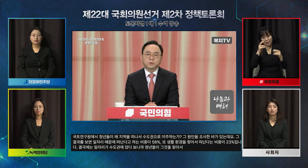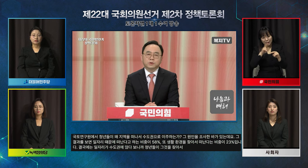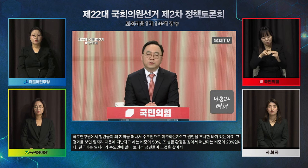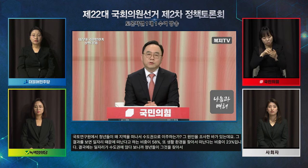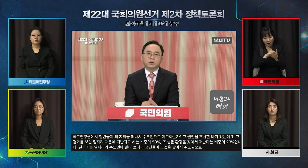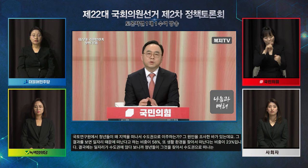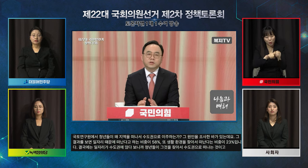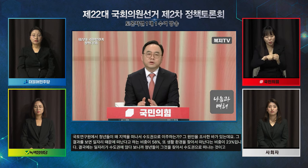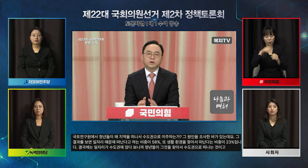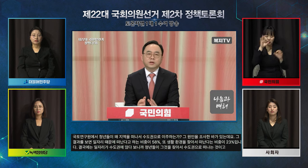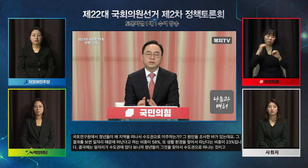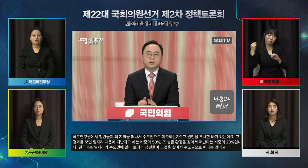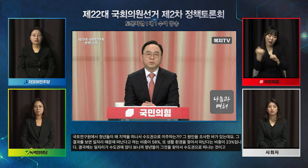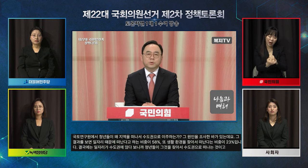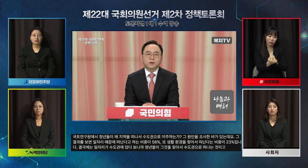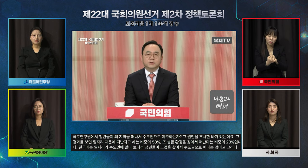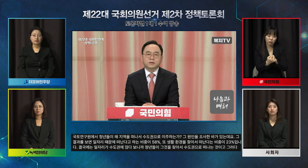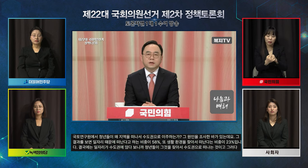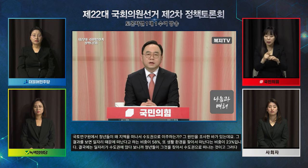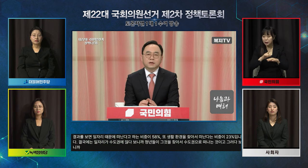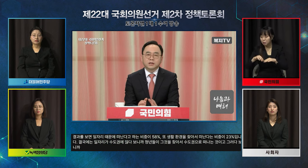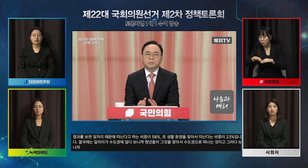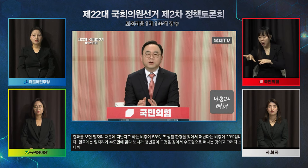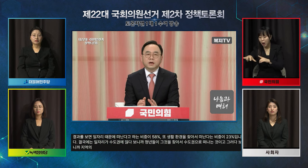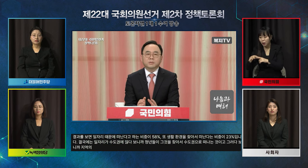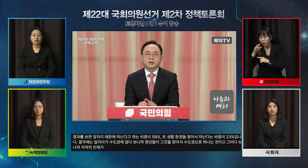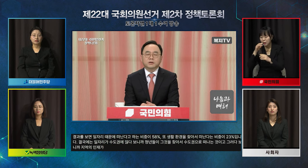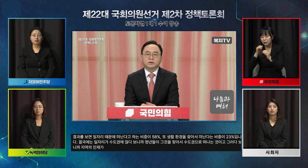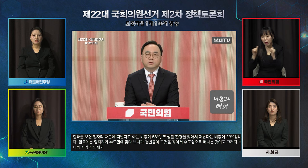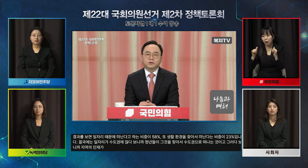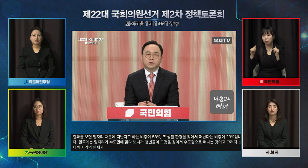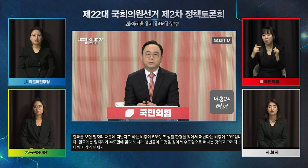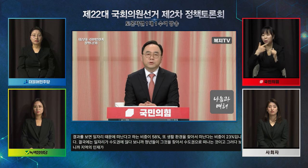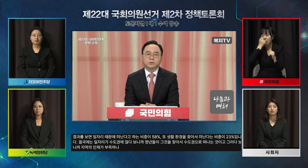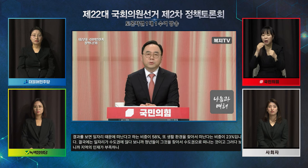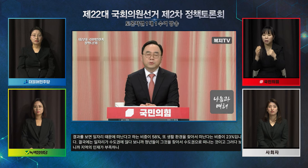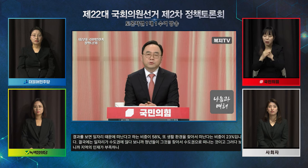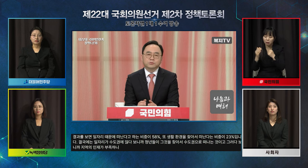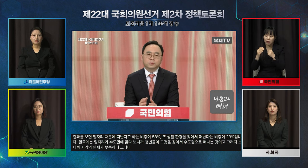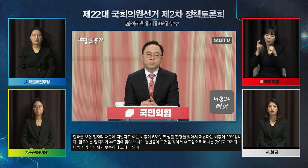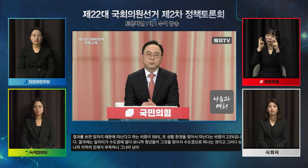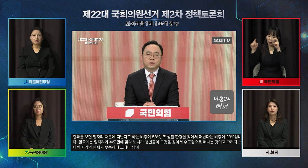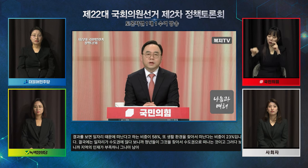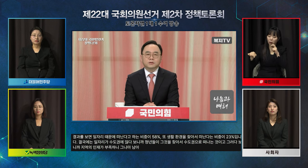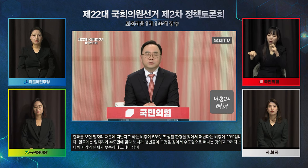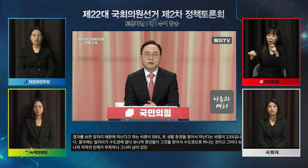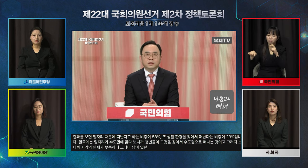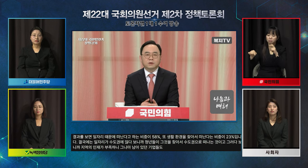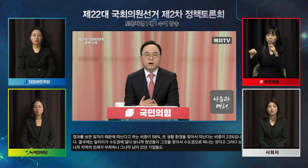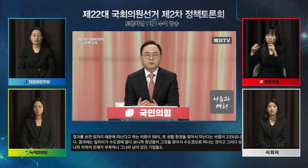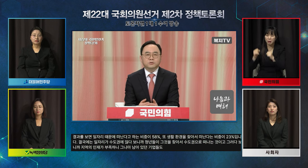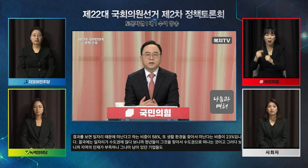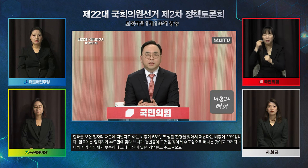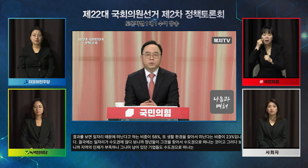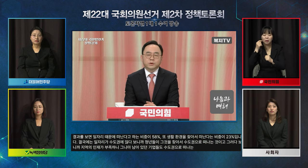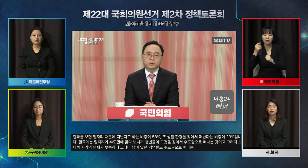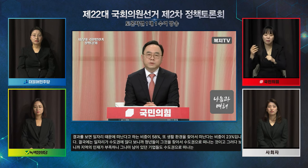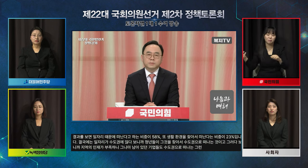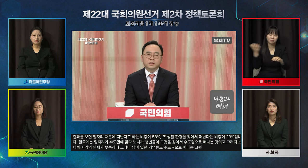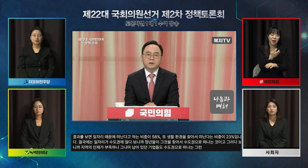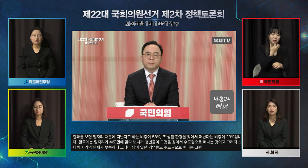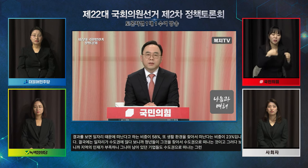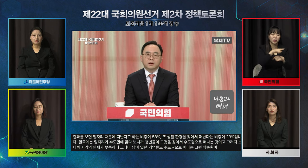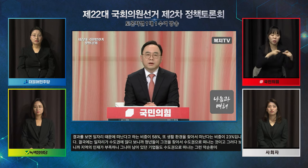것이고 그러다 보니 지역의 인재가 부족하니 그나마 남아있던 기업들도 수도권으로 떠나는 그런 악순환이